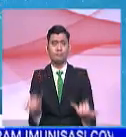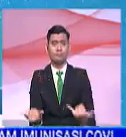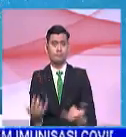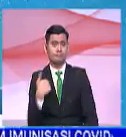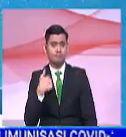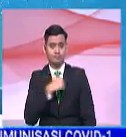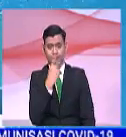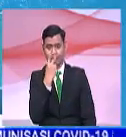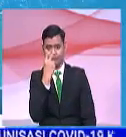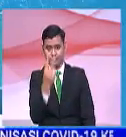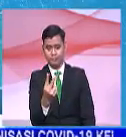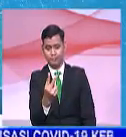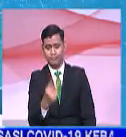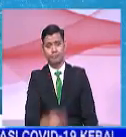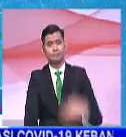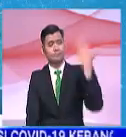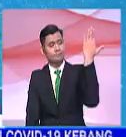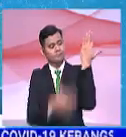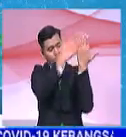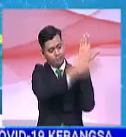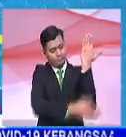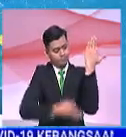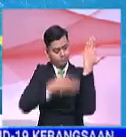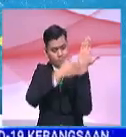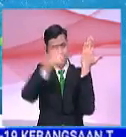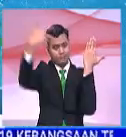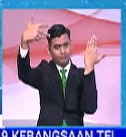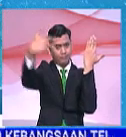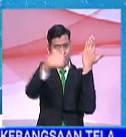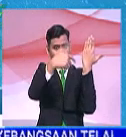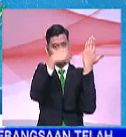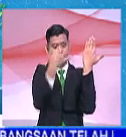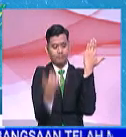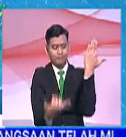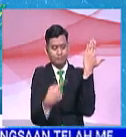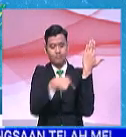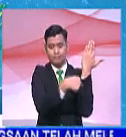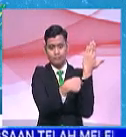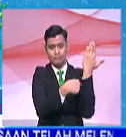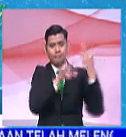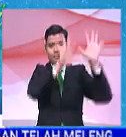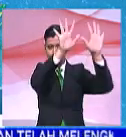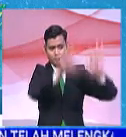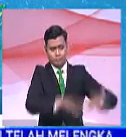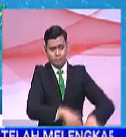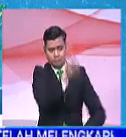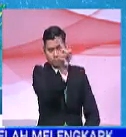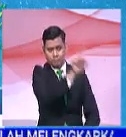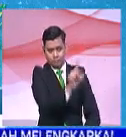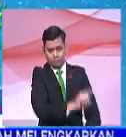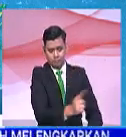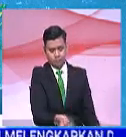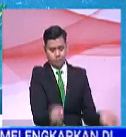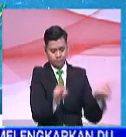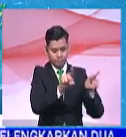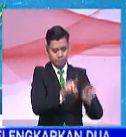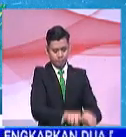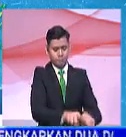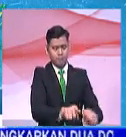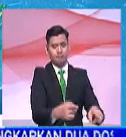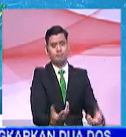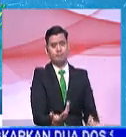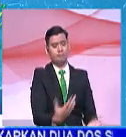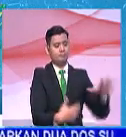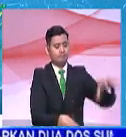gemeradar semasa pula diperhatikan keadaan hujan lebat beserta ribut petir masih lagi sedang berlaku di beberapa